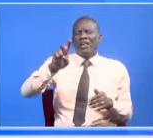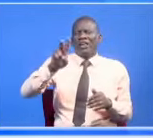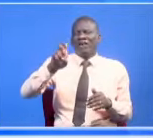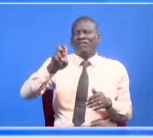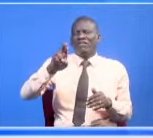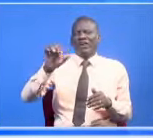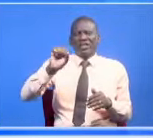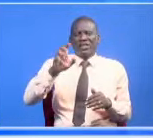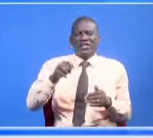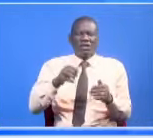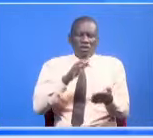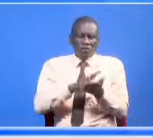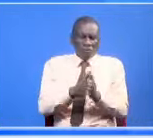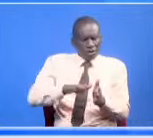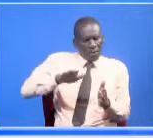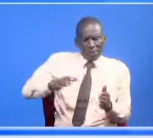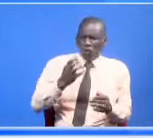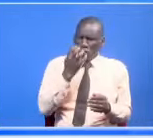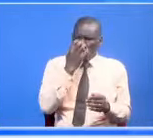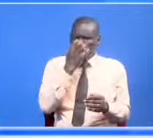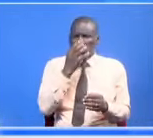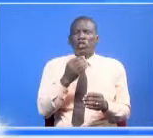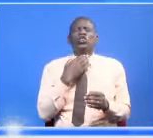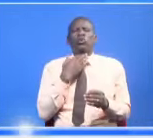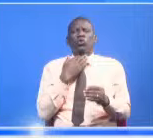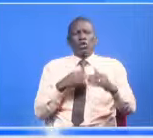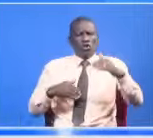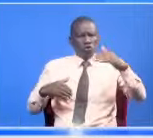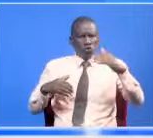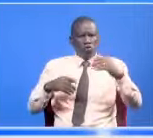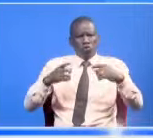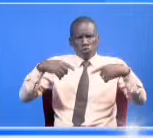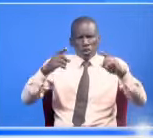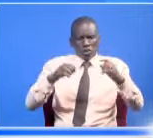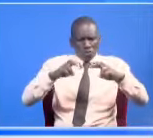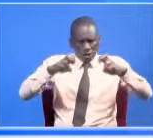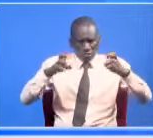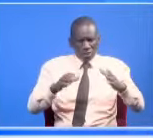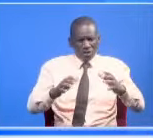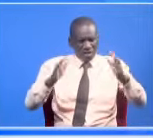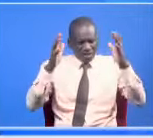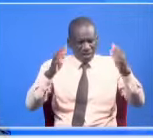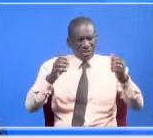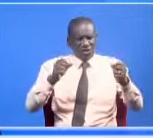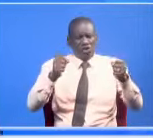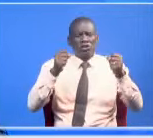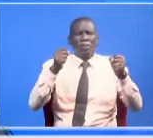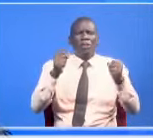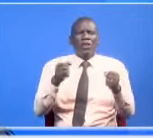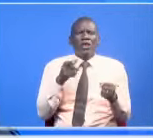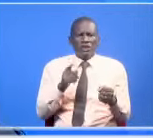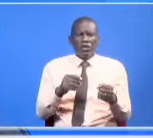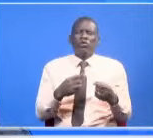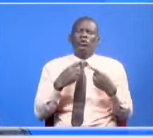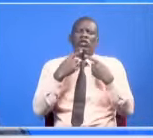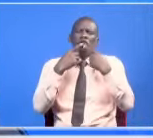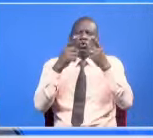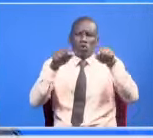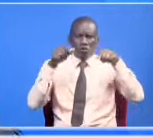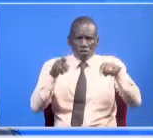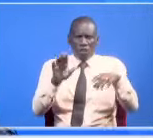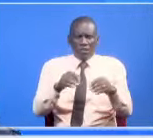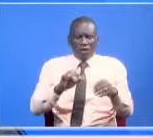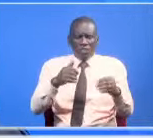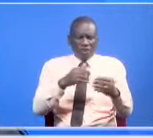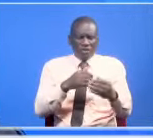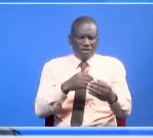ya akiba, alikuwa na ndoto ya kufikia ufanisi unaojulikana kama Explorers Grand Slam. Haya yalifichuliwa leo na wenzake